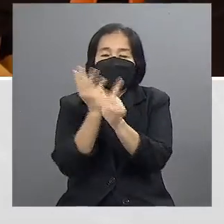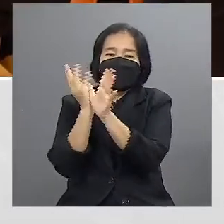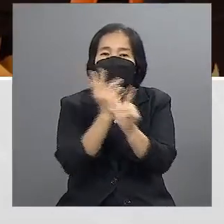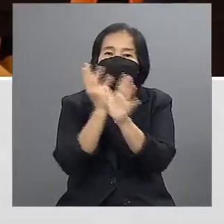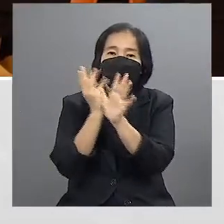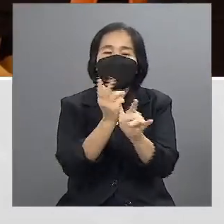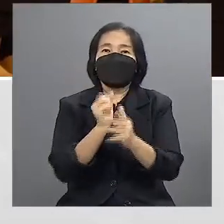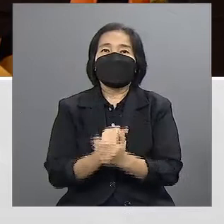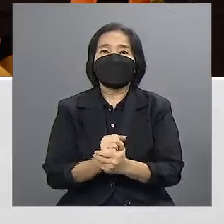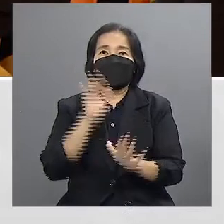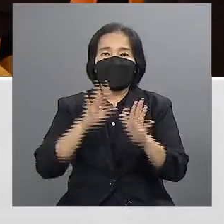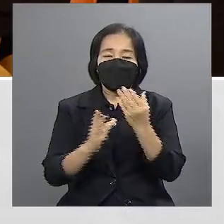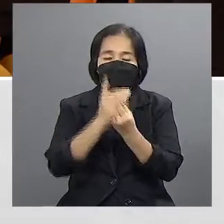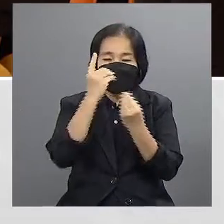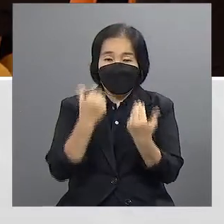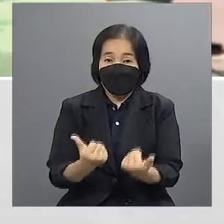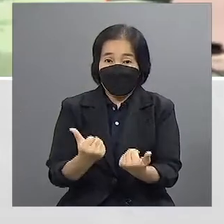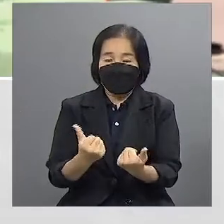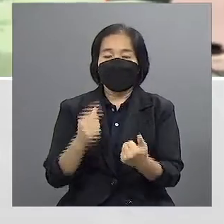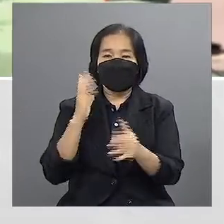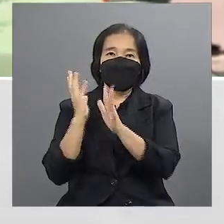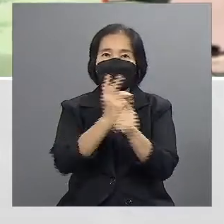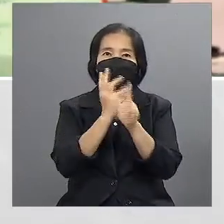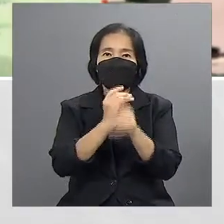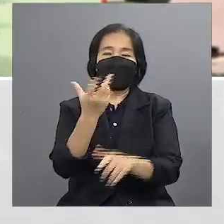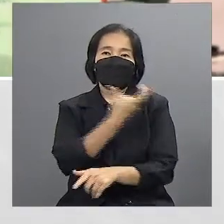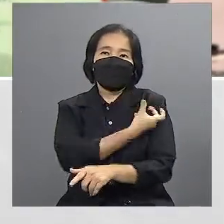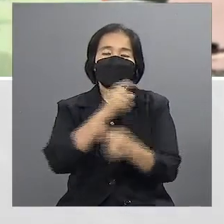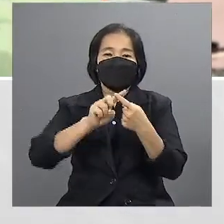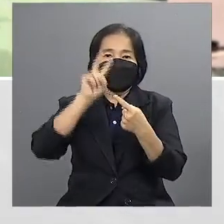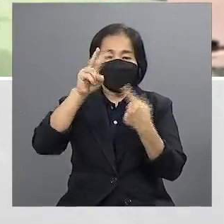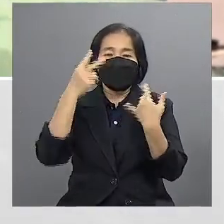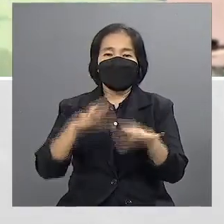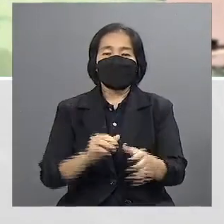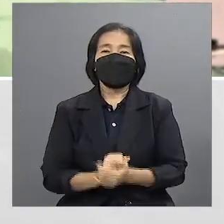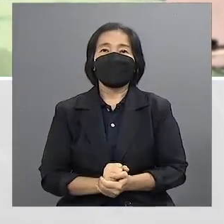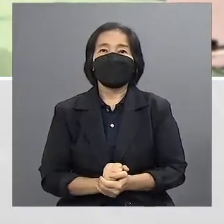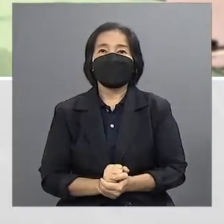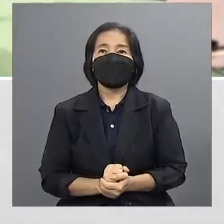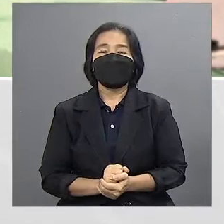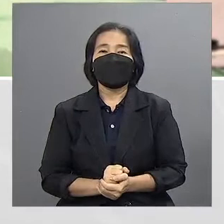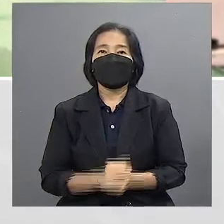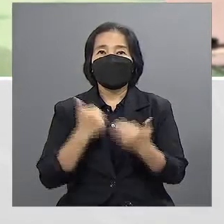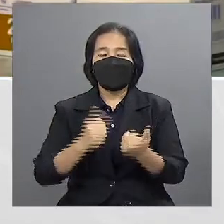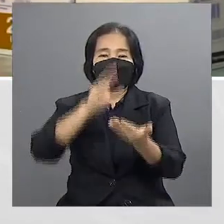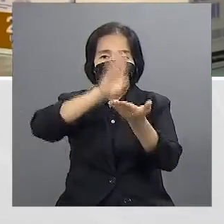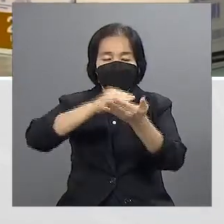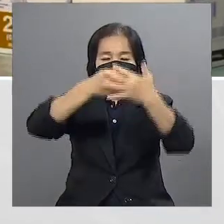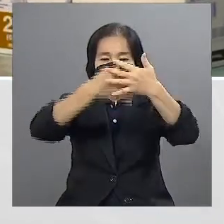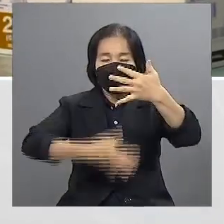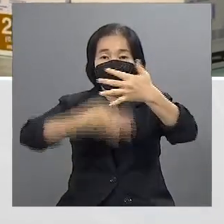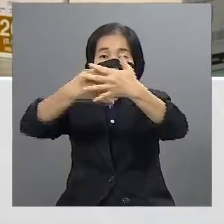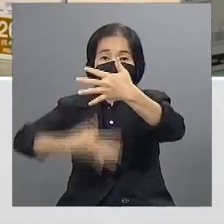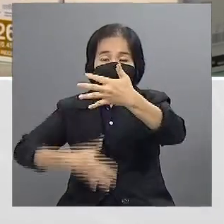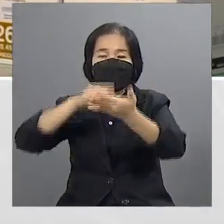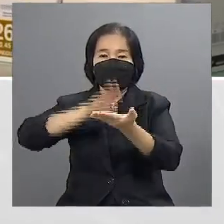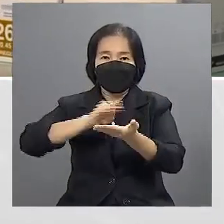ี้ตั้แต่วันจั เราลายฉีดเก็ม 2 มาถ้าไปดูจากข้อมูลึ่งเรามี Data SONGทกวนของเฉหวคกเก็เป็